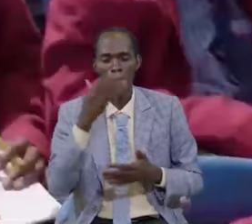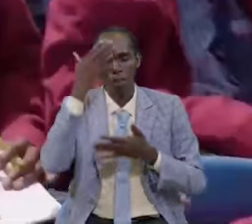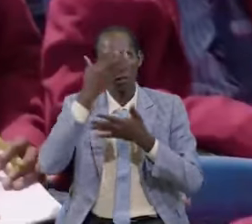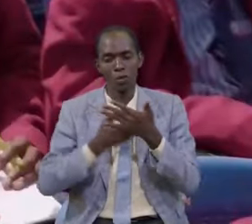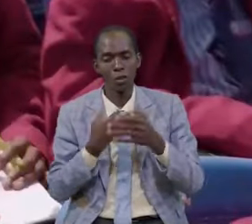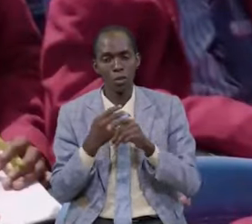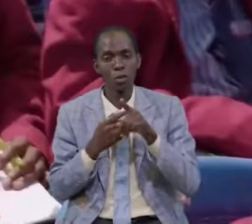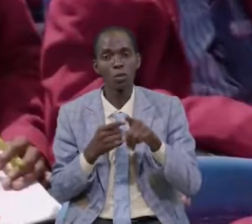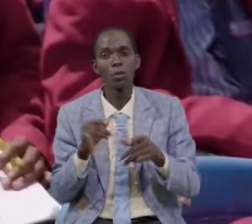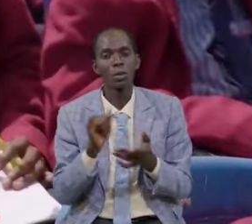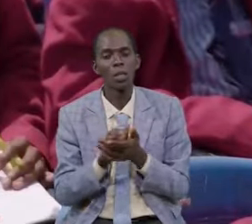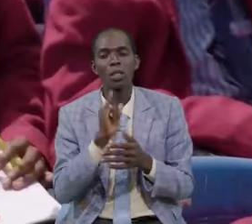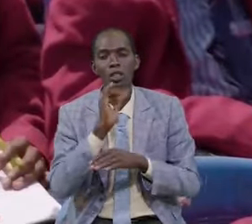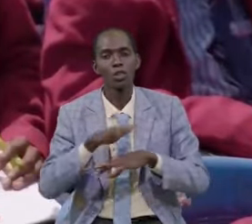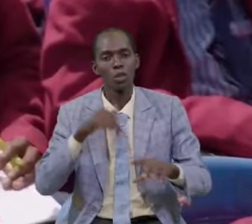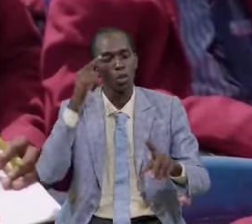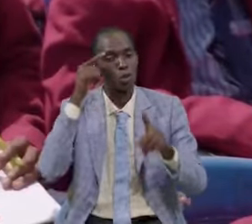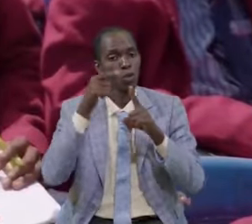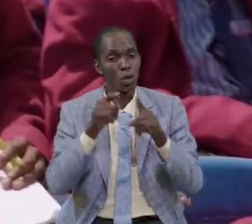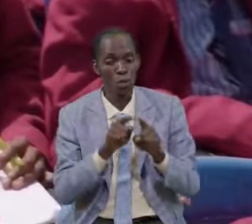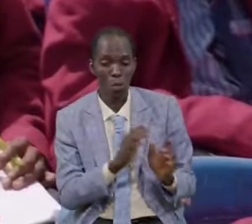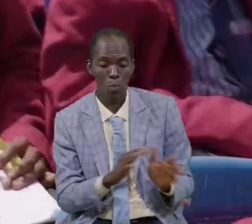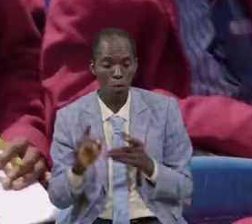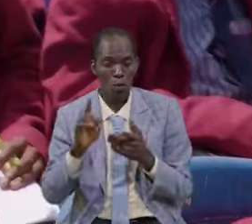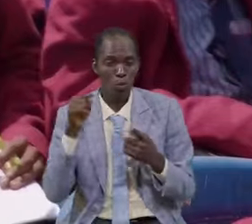comme vous visez l'objectif, vous allez le réaliser.